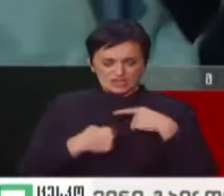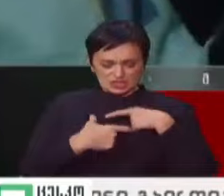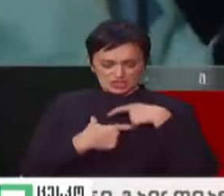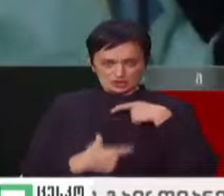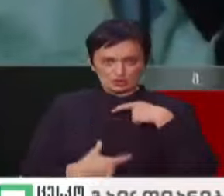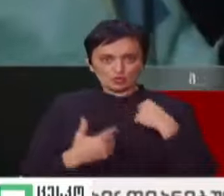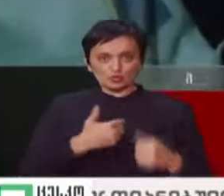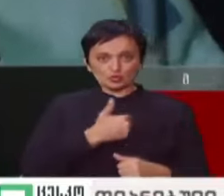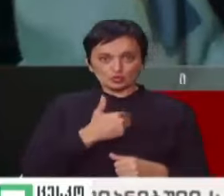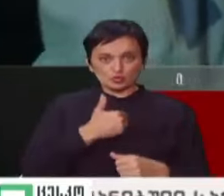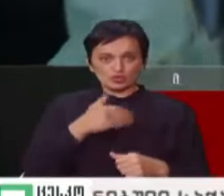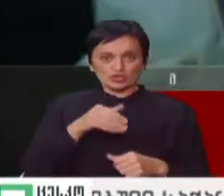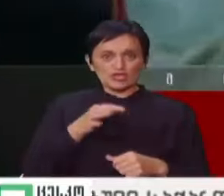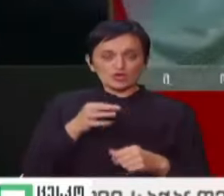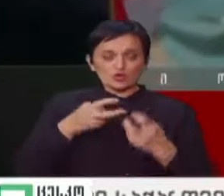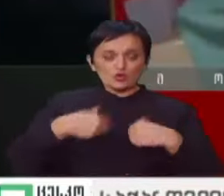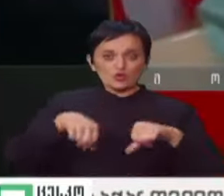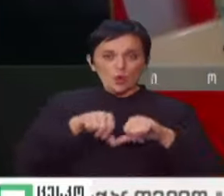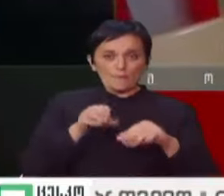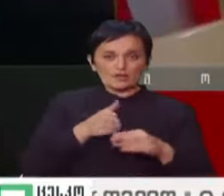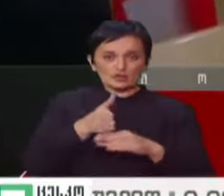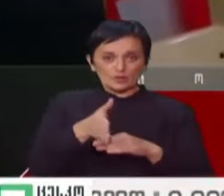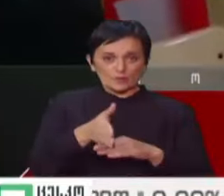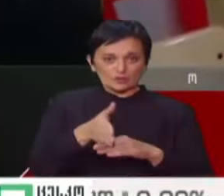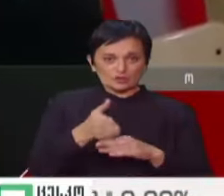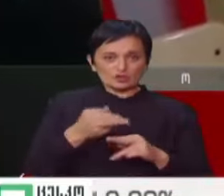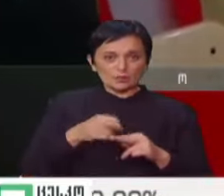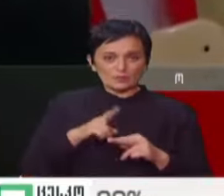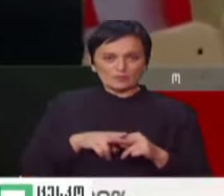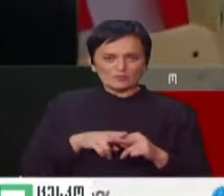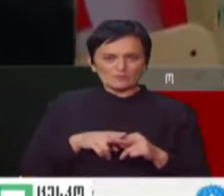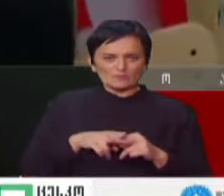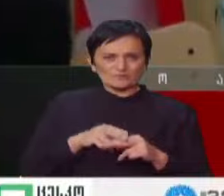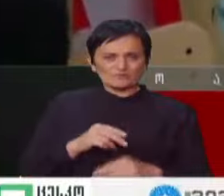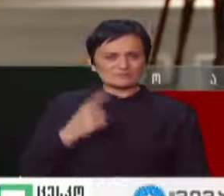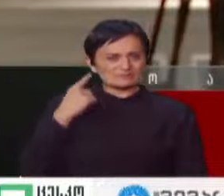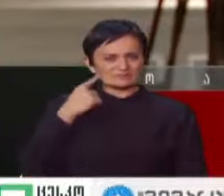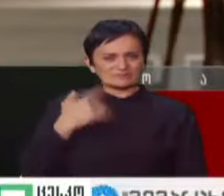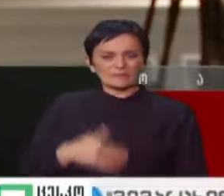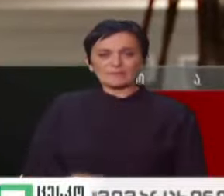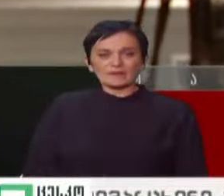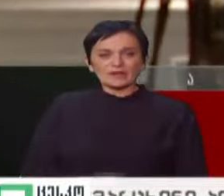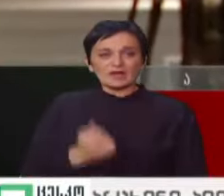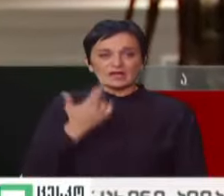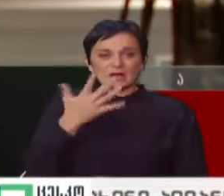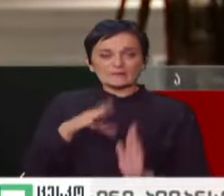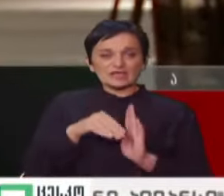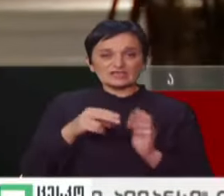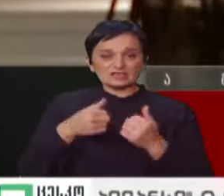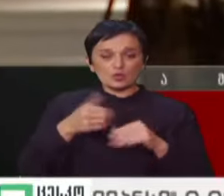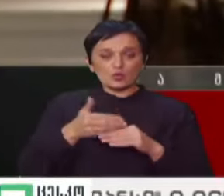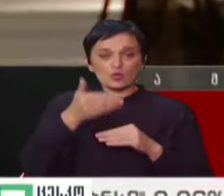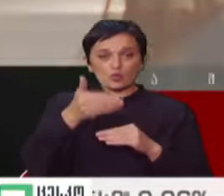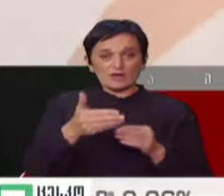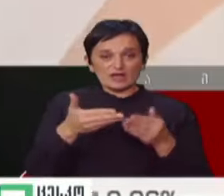să surs strom șemă uite sau măsura ce unde comisia și da am apnișul pirepski ne-am tot condat sam care de nișnevi. Randenime sarchevno ubnis